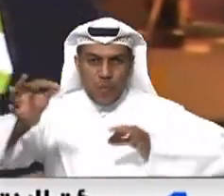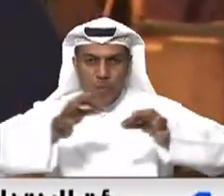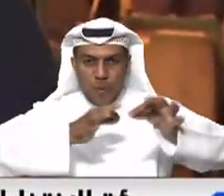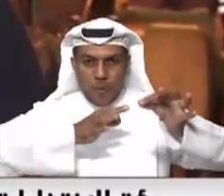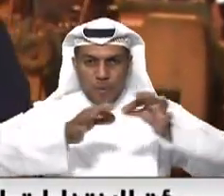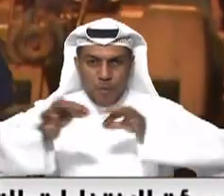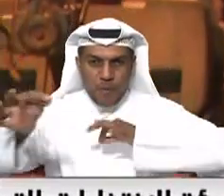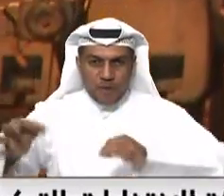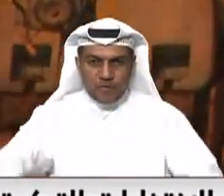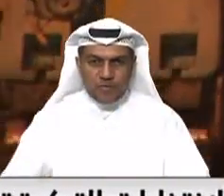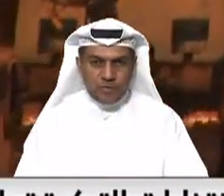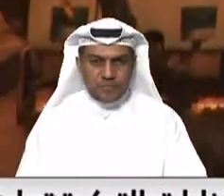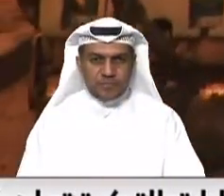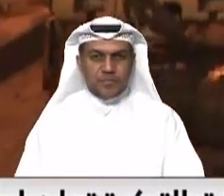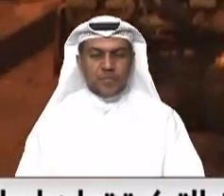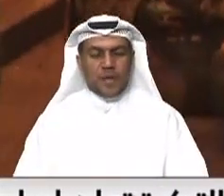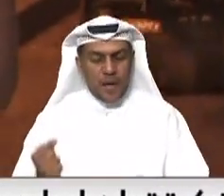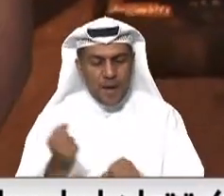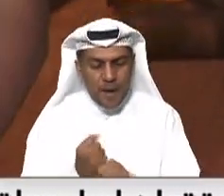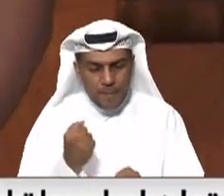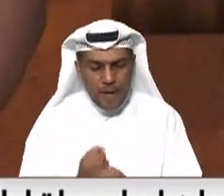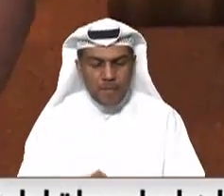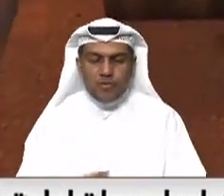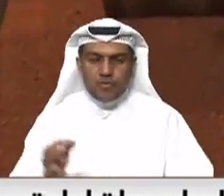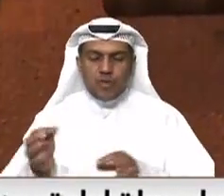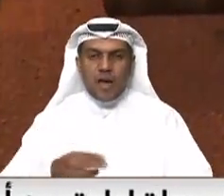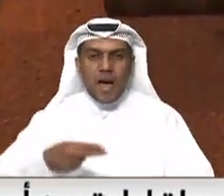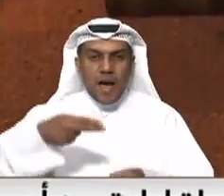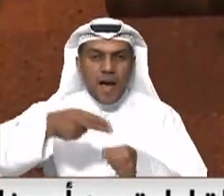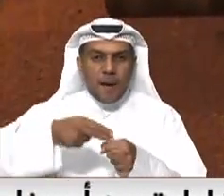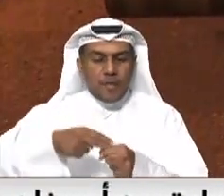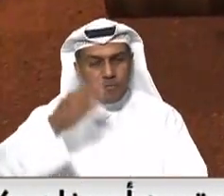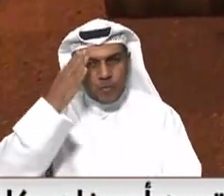رجاء العازمي من هندسة الصيانة في محافظة الأحمدي،